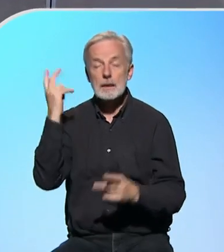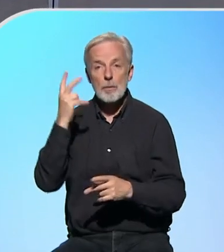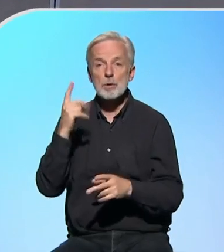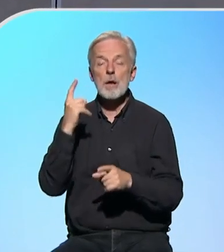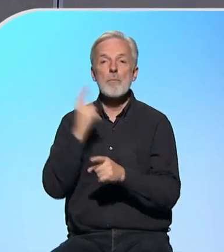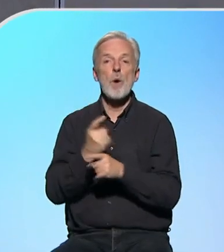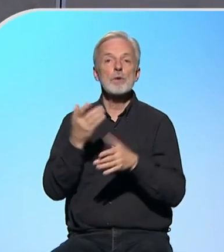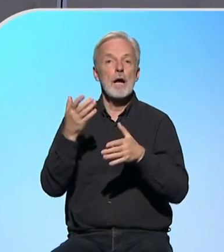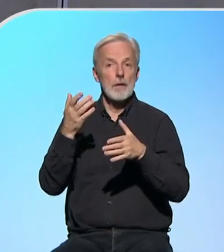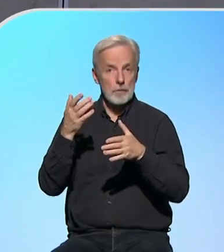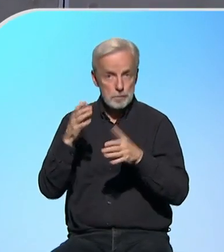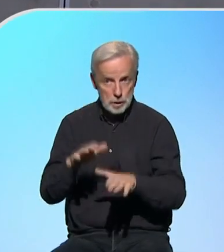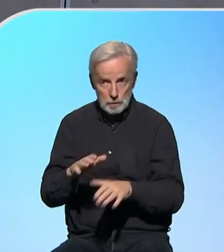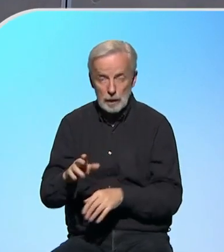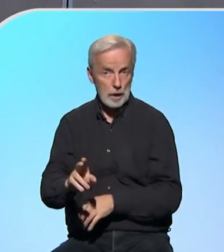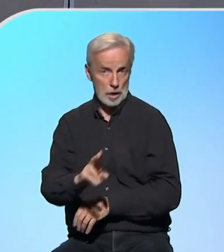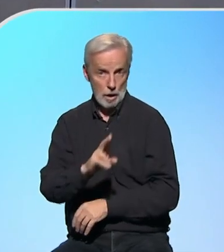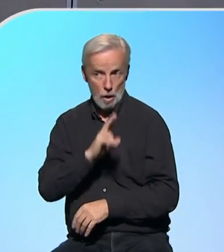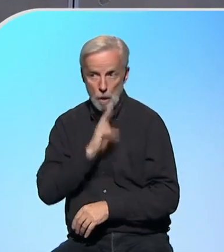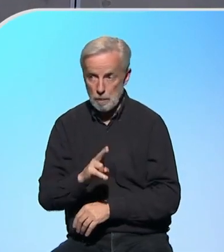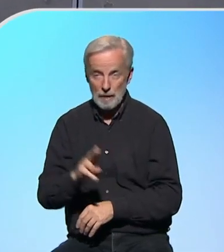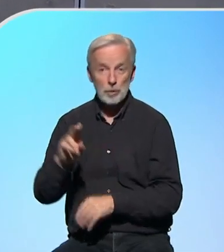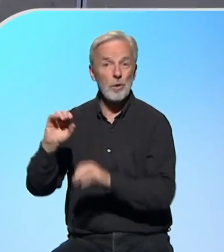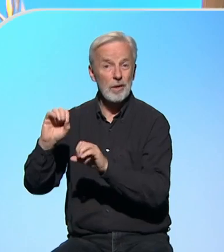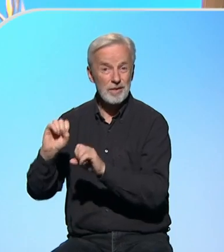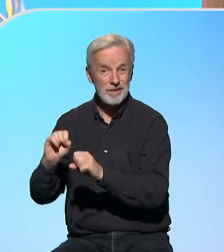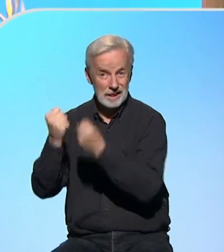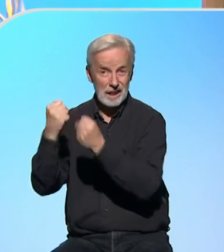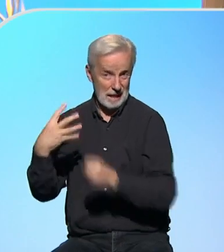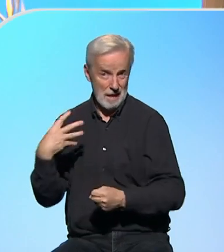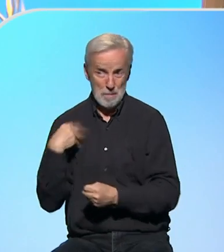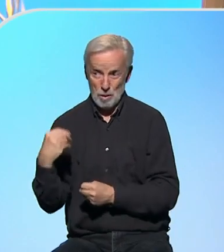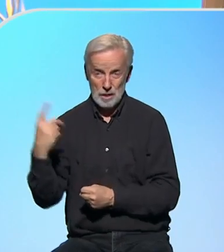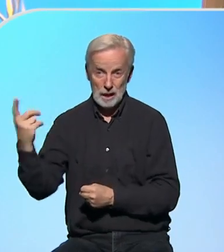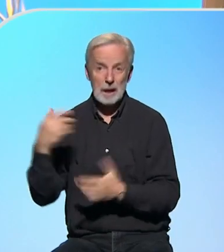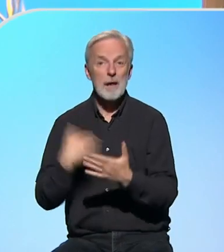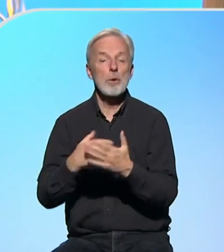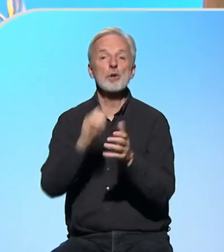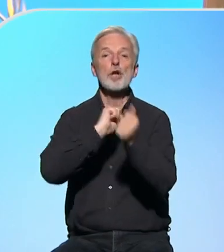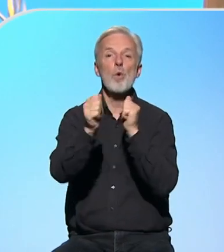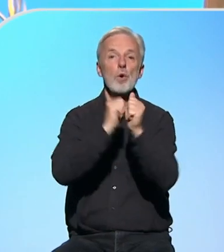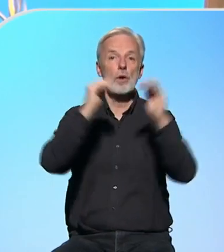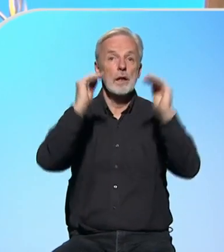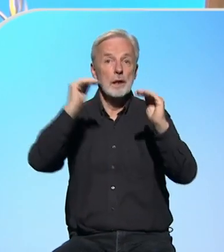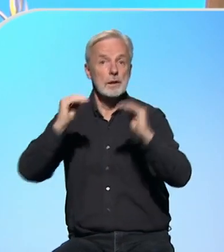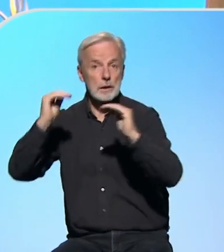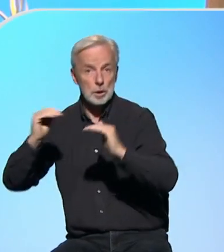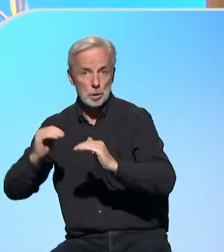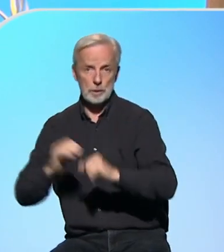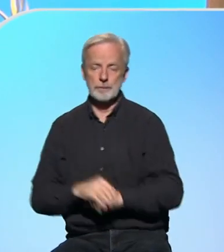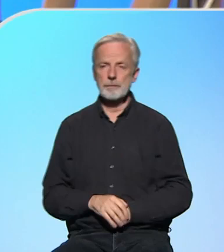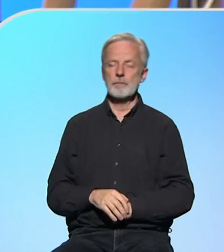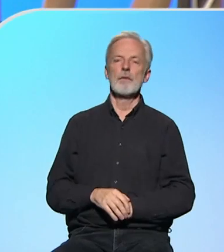což teďka v téhle době se dá očekávat, že bude skoro vždycky, protože jdeme z období vysokých ruchů rokových sazeb teďka do nižších. A kdo to